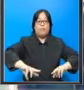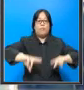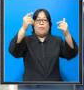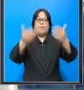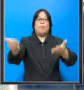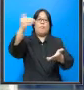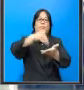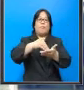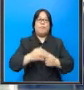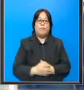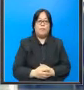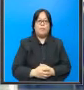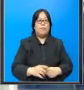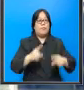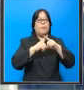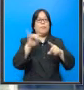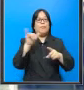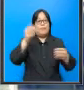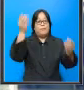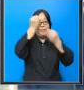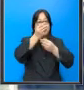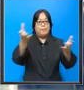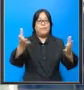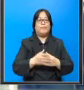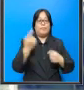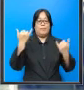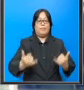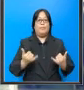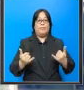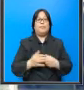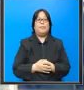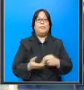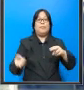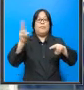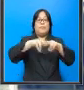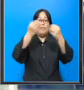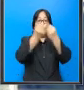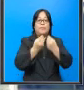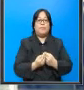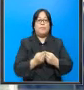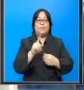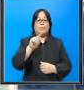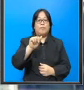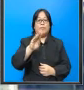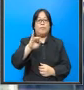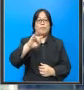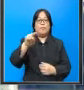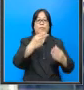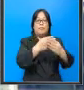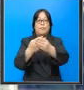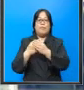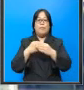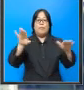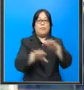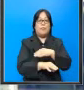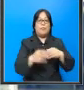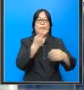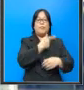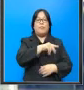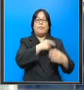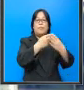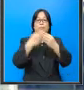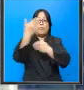eh empat menteri khusus untuk membantu memastikan akhirnya jalan itu telah di